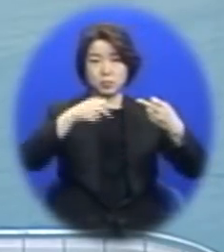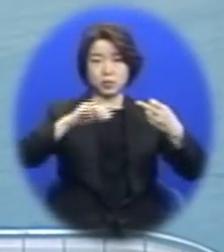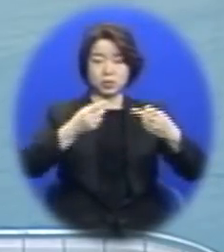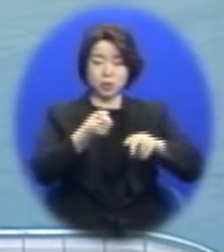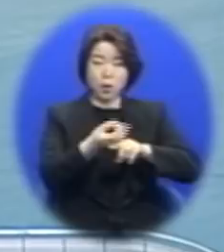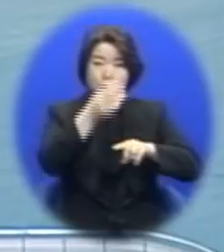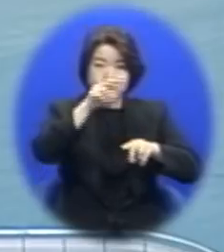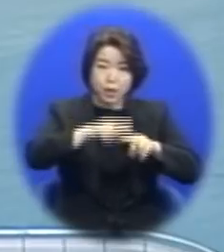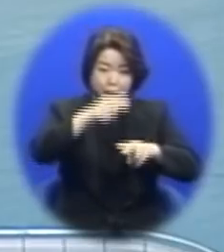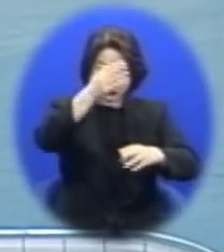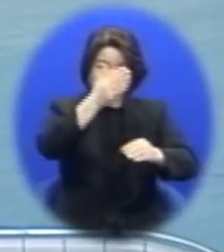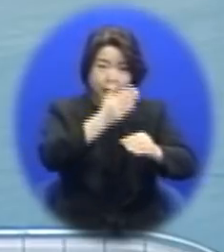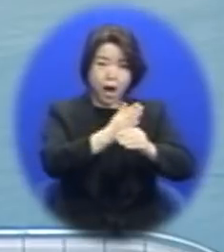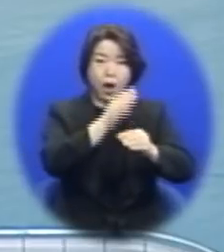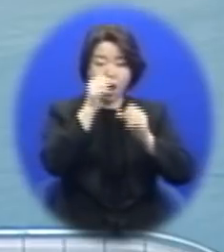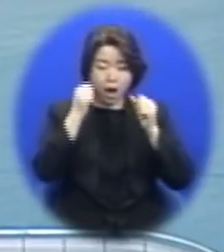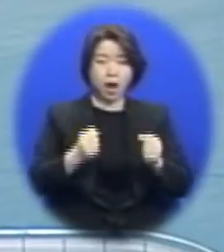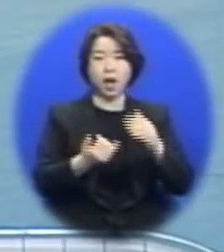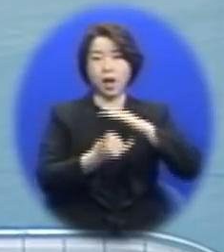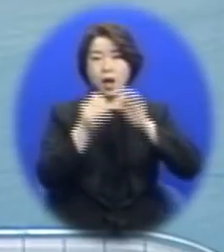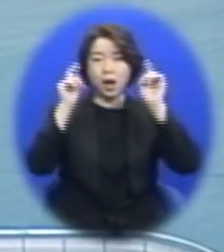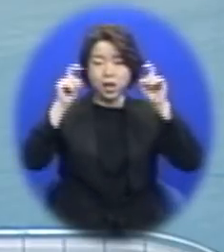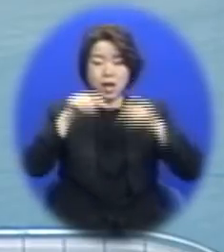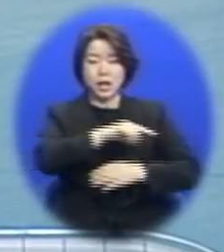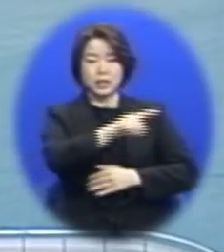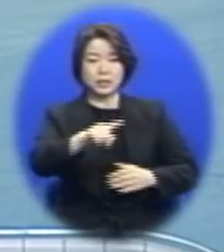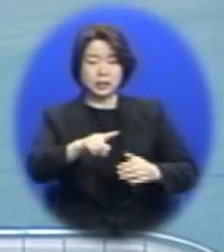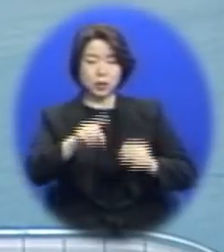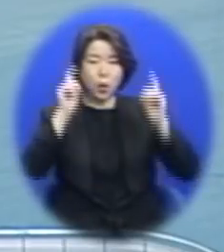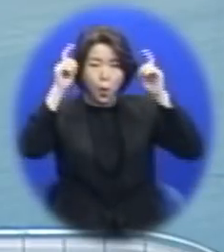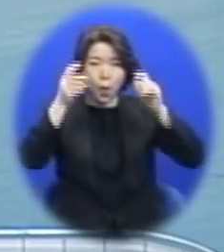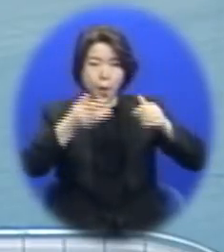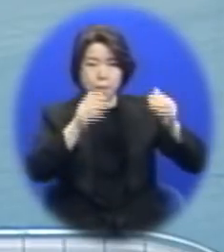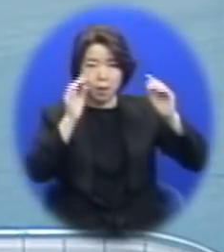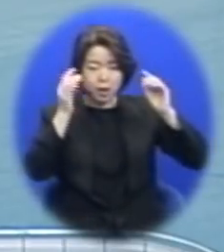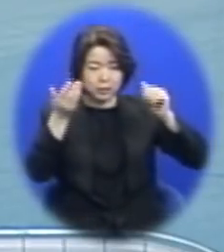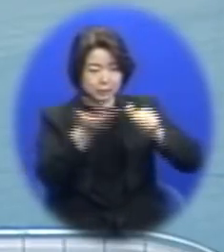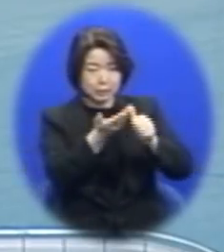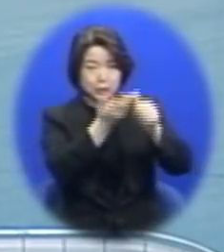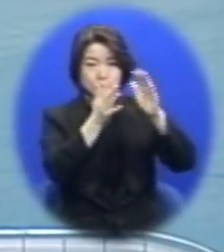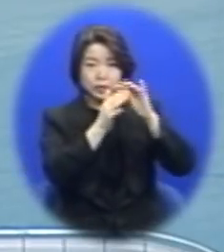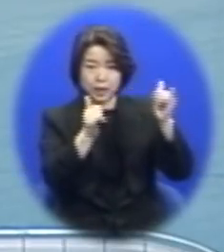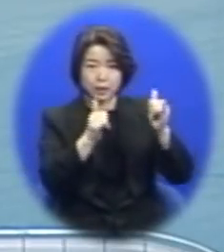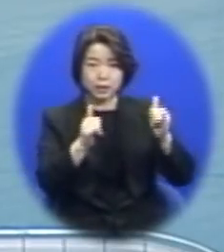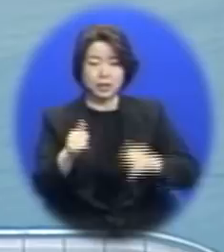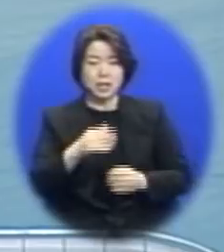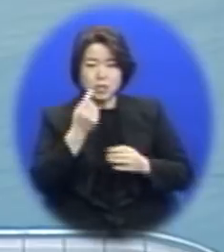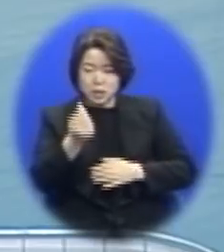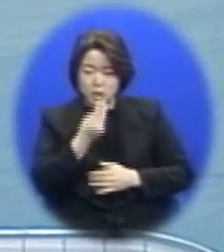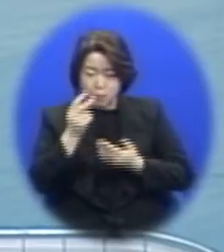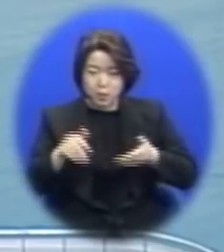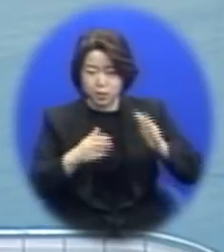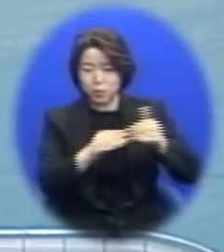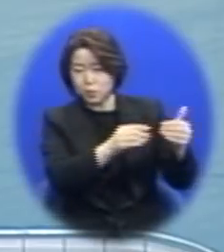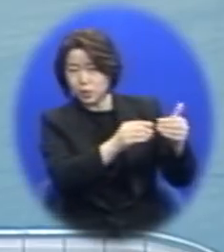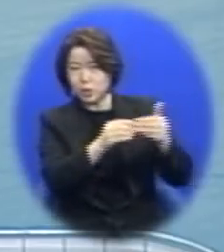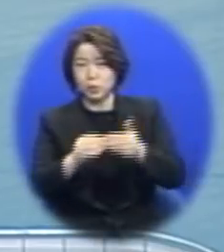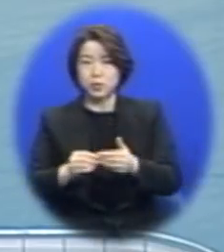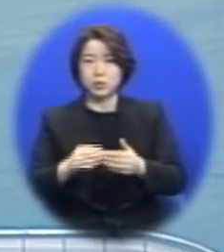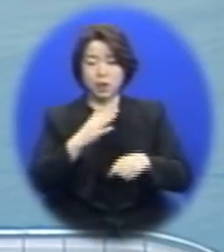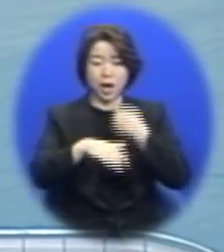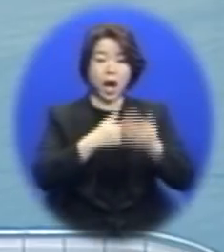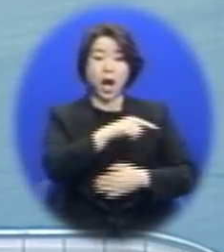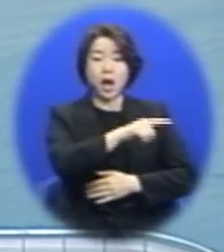한가운데 계신 어린 양이 그들의 목자가 되셔서 생명의 샘물로 그들을 인도하실 것이고 하나님께서 그들의